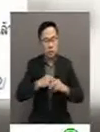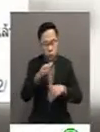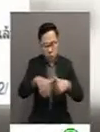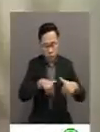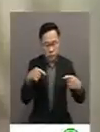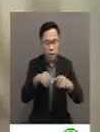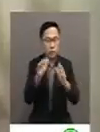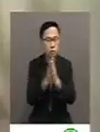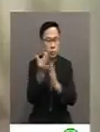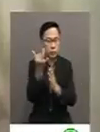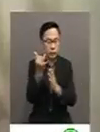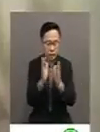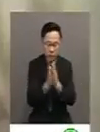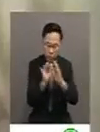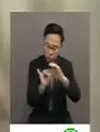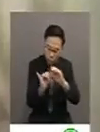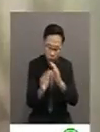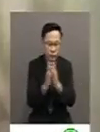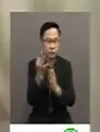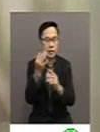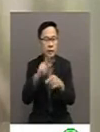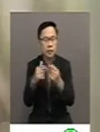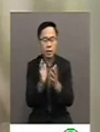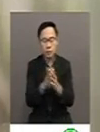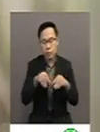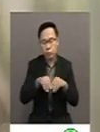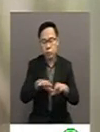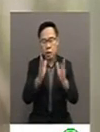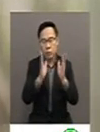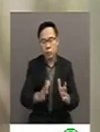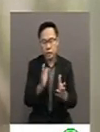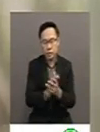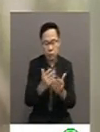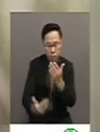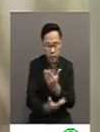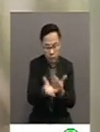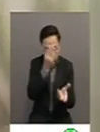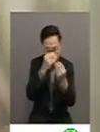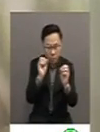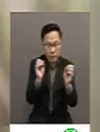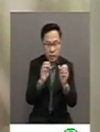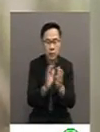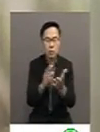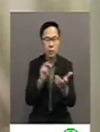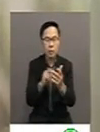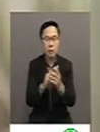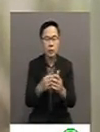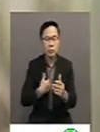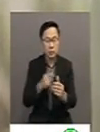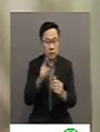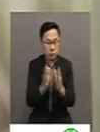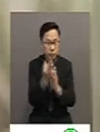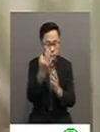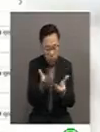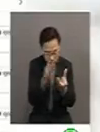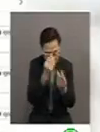เผยแพร่หลักๆเพื่อต้องการแรงบันดาลใจให้คนที่อยู่ทางไกลจำนวนมากบางสัปดาห์นี่มีผู้เรียนทาง Facebook ถึง9ล้านคน